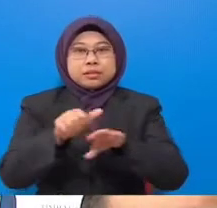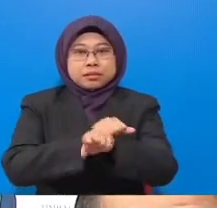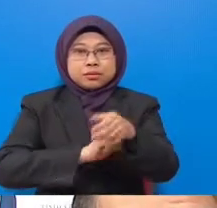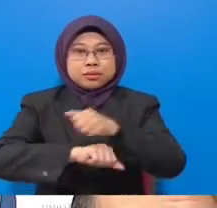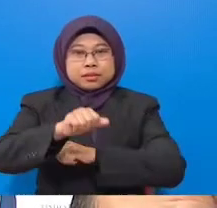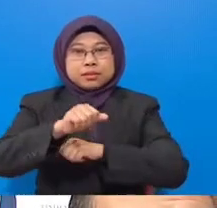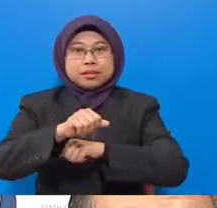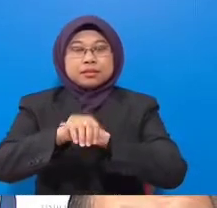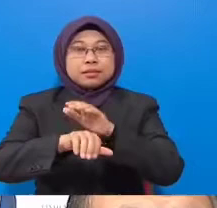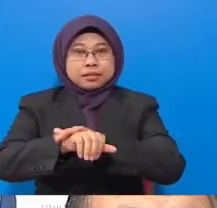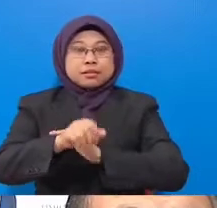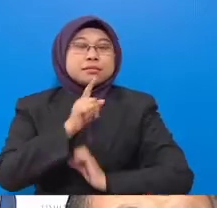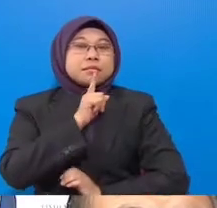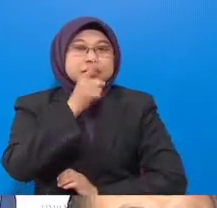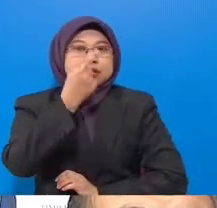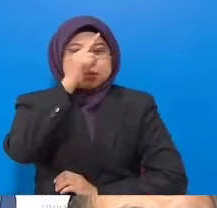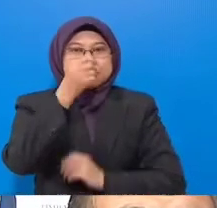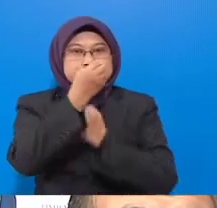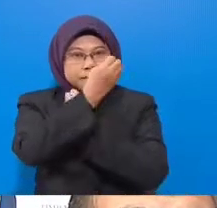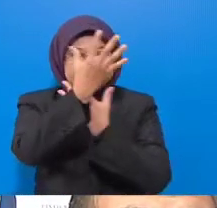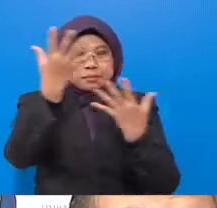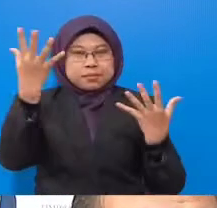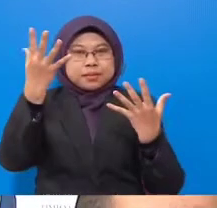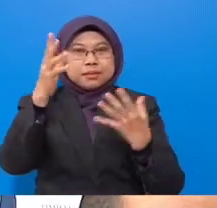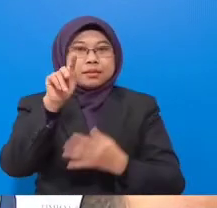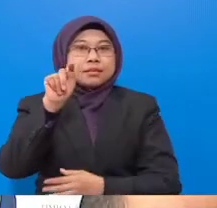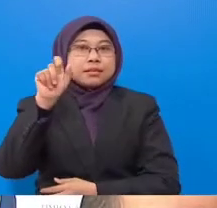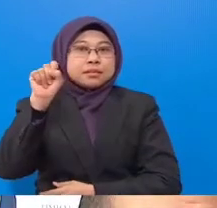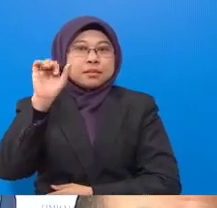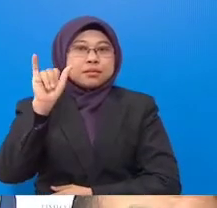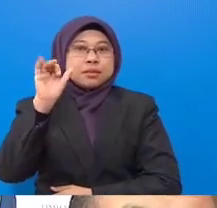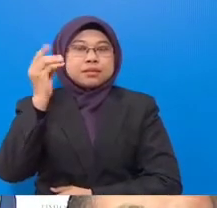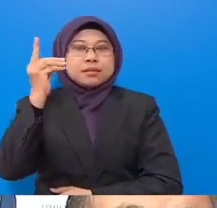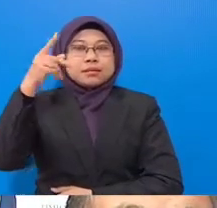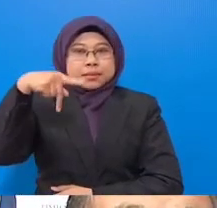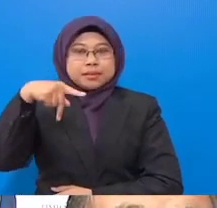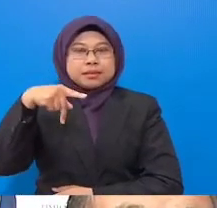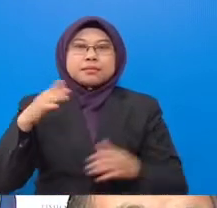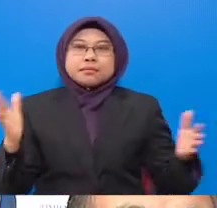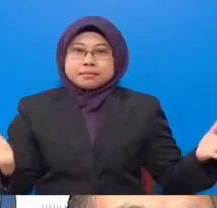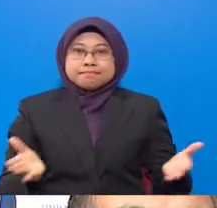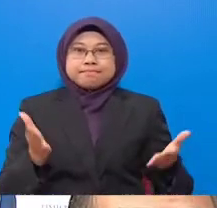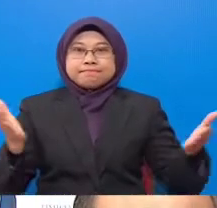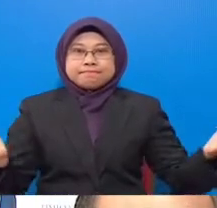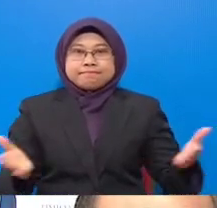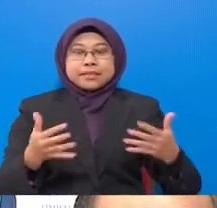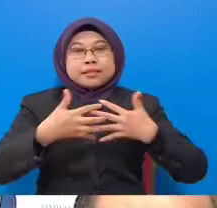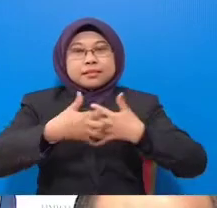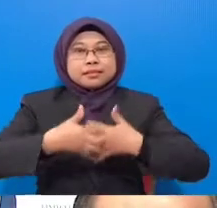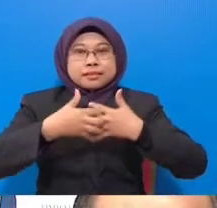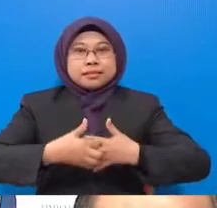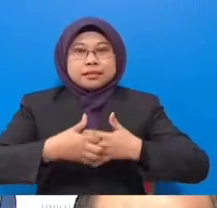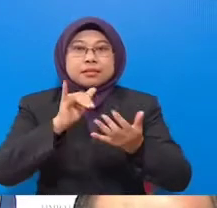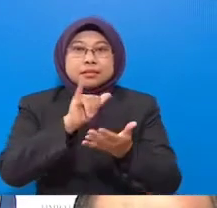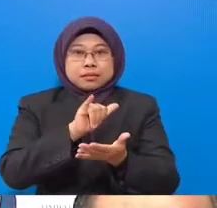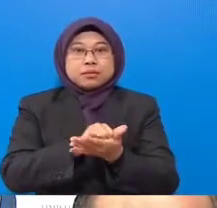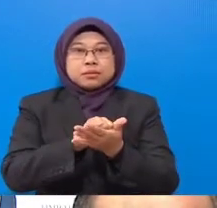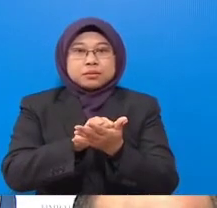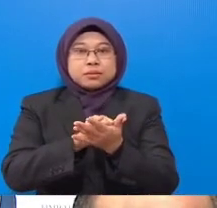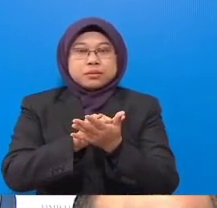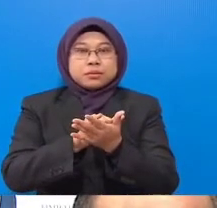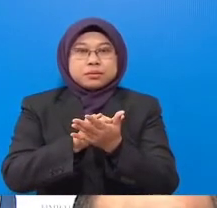kedatangan sebenarnya untuk makluman atensi yang di petul kita memang menyalahkan Akil angkinang tersebut